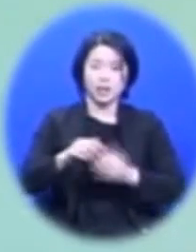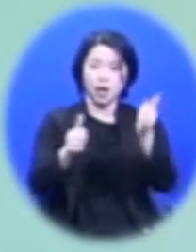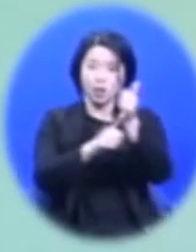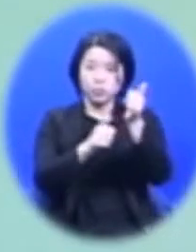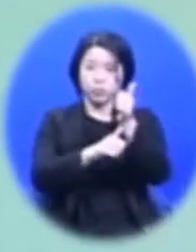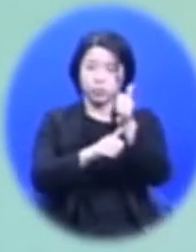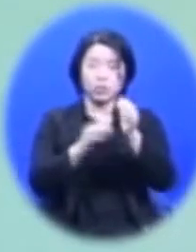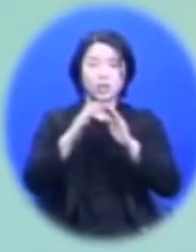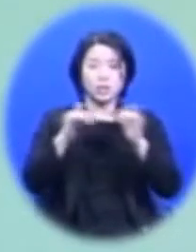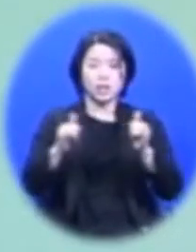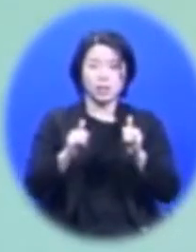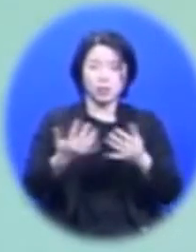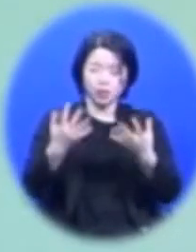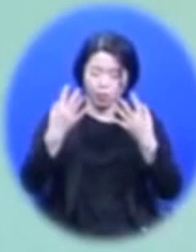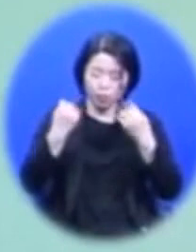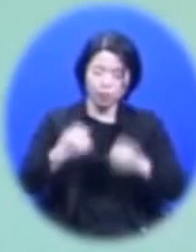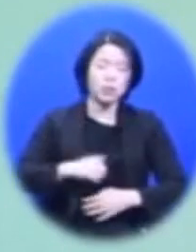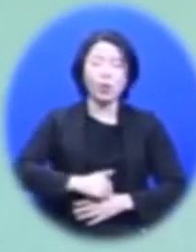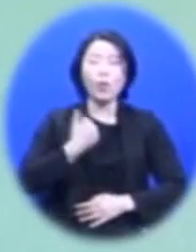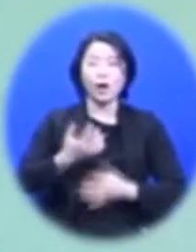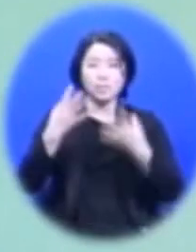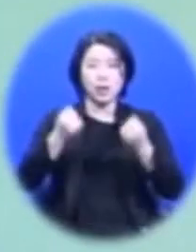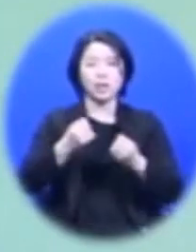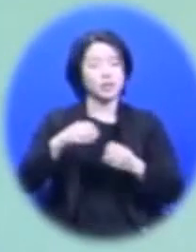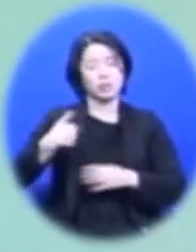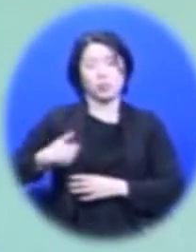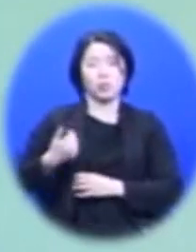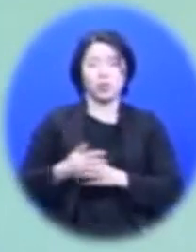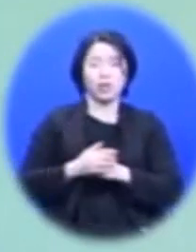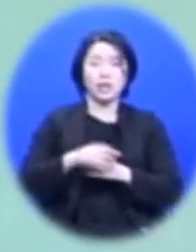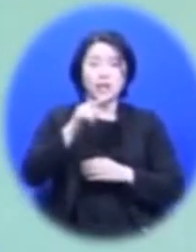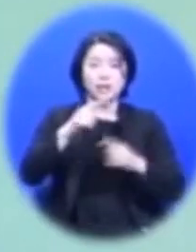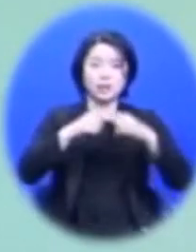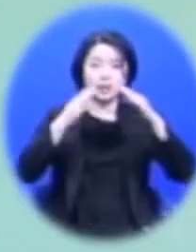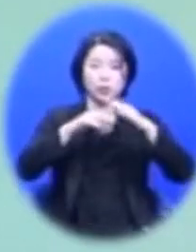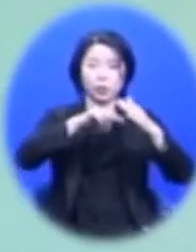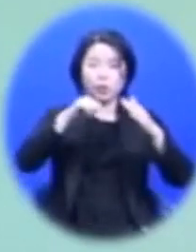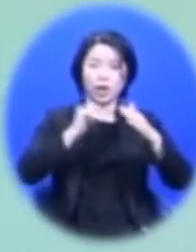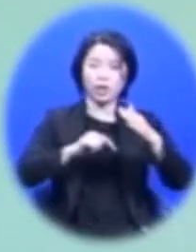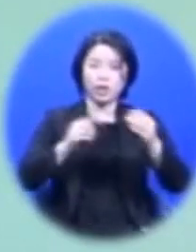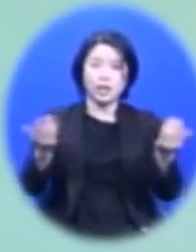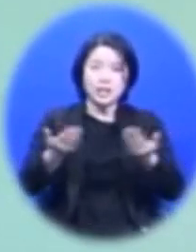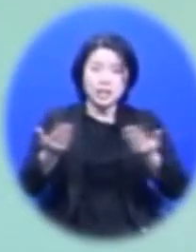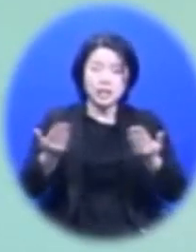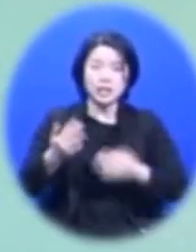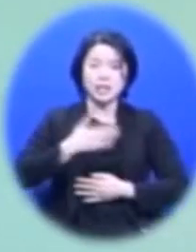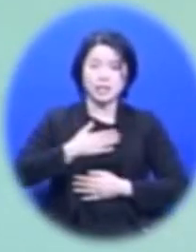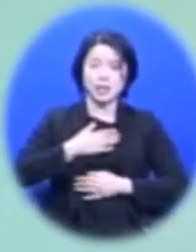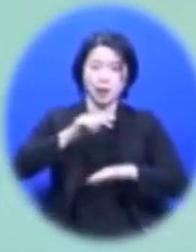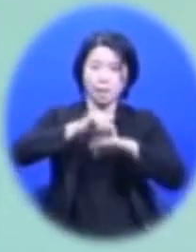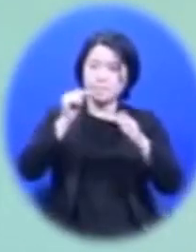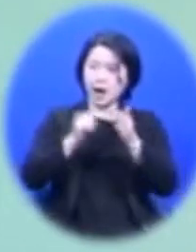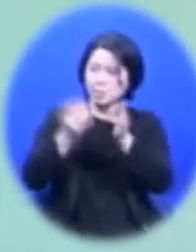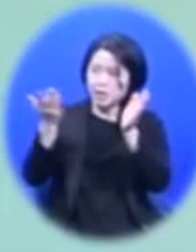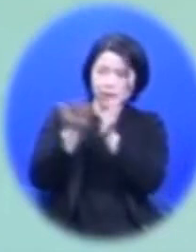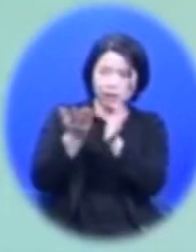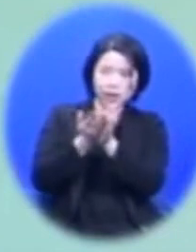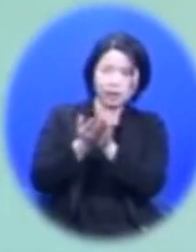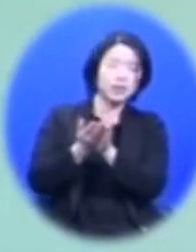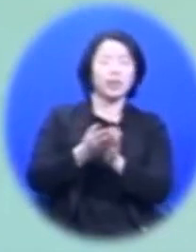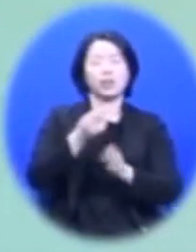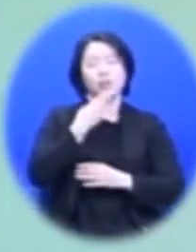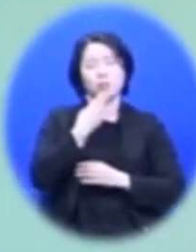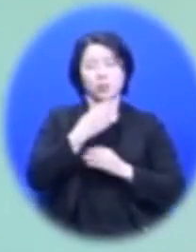부교육자들에게 얼마나 화가 났는지 모릅니다. 하여튼 교회 안에 되어지는 일이 제 마음에 드는 일이 하나도